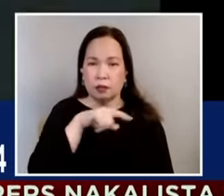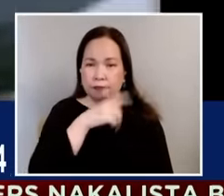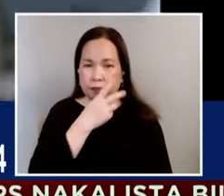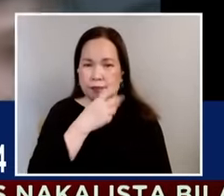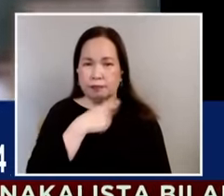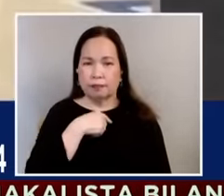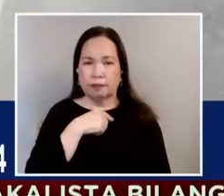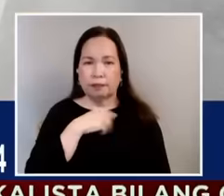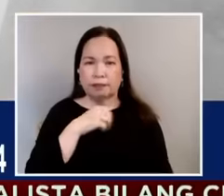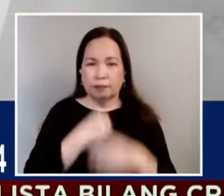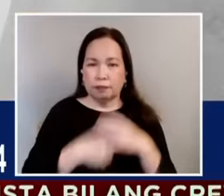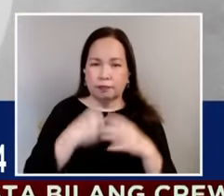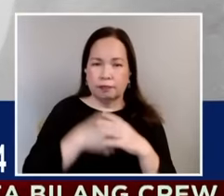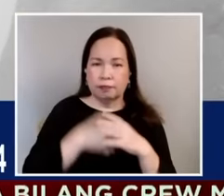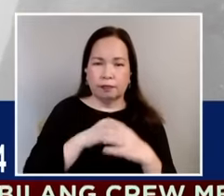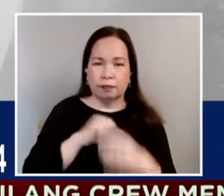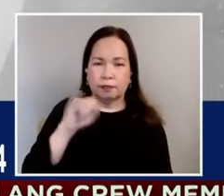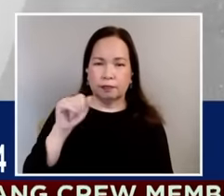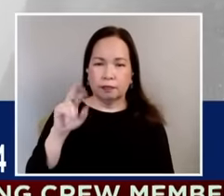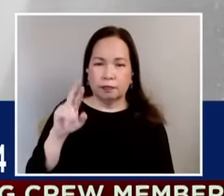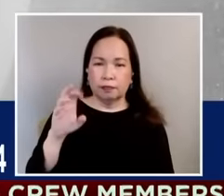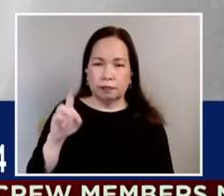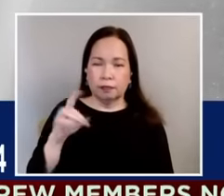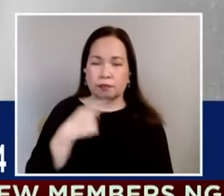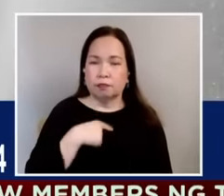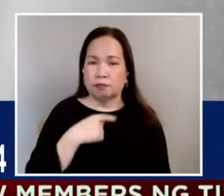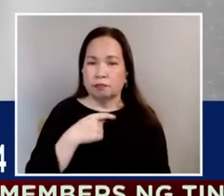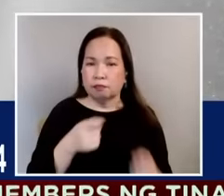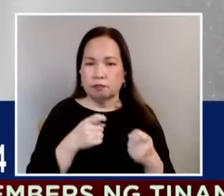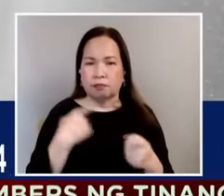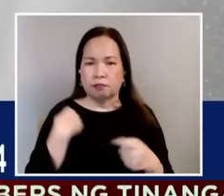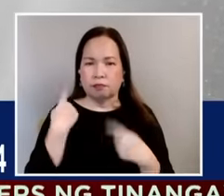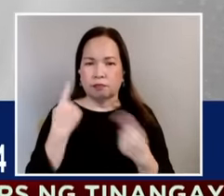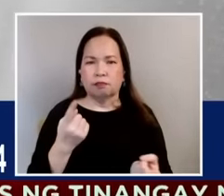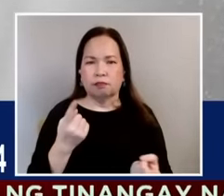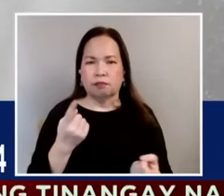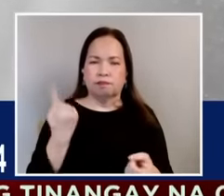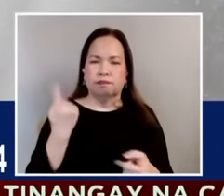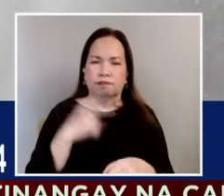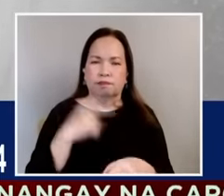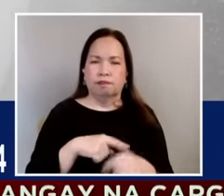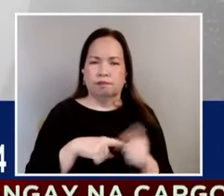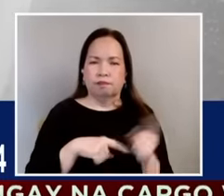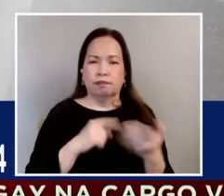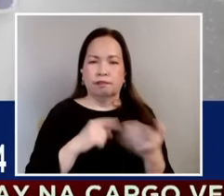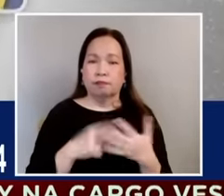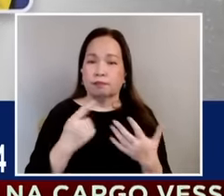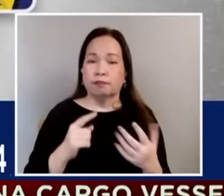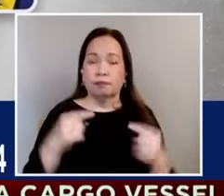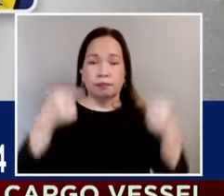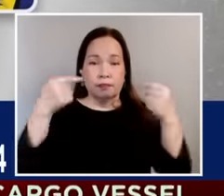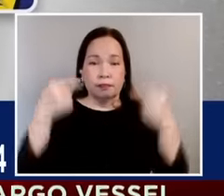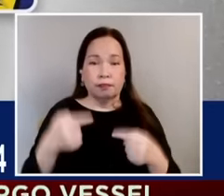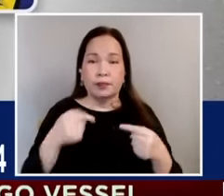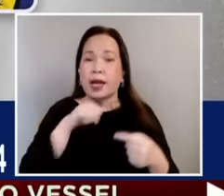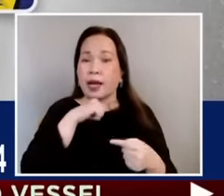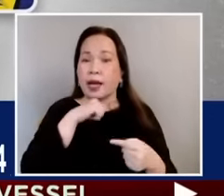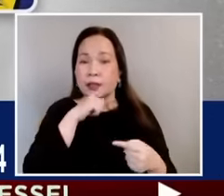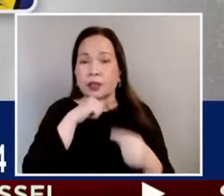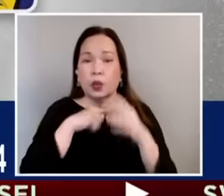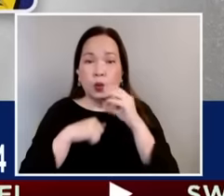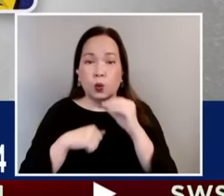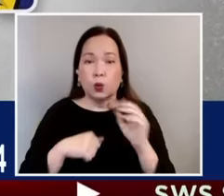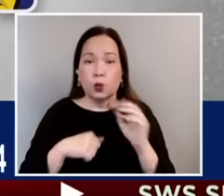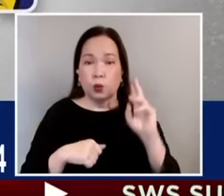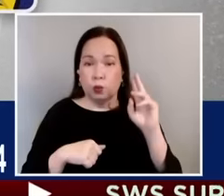defending champions na kontrolado ang laro mula pa lang sa unang quarter. At makakaharap ng Ateneo Blue Eagles ang top seed at